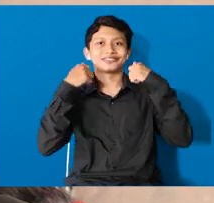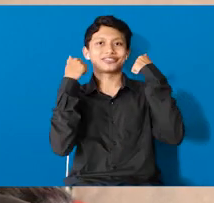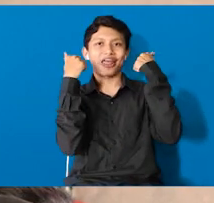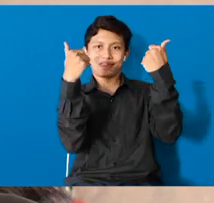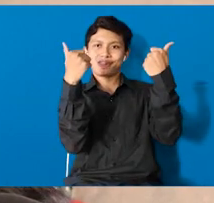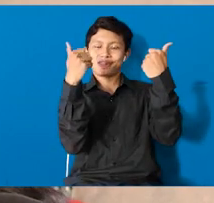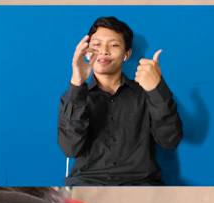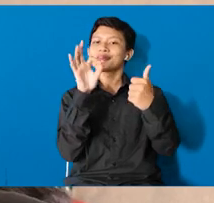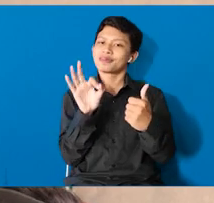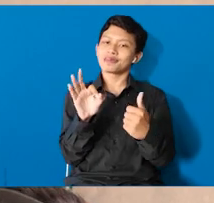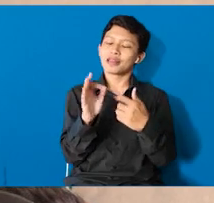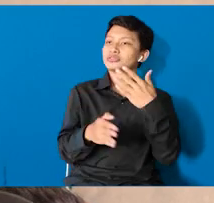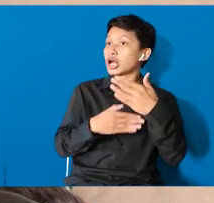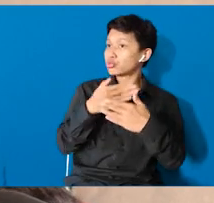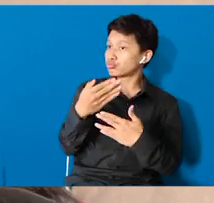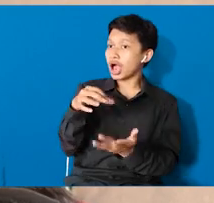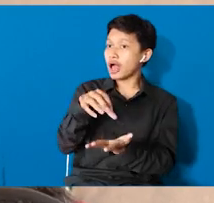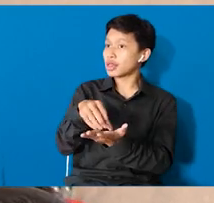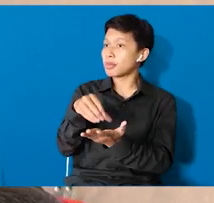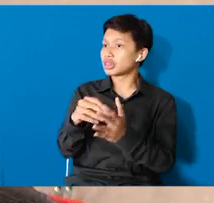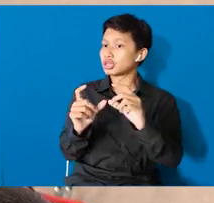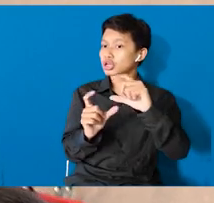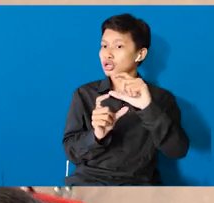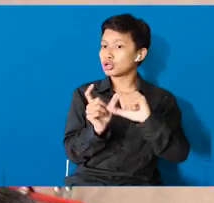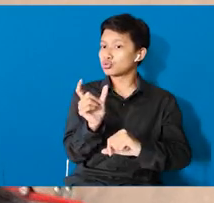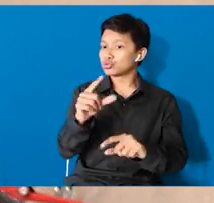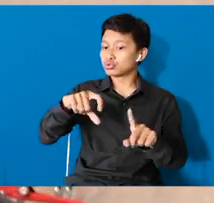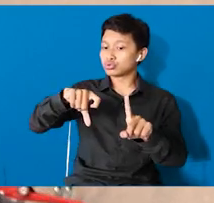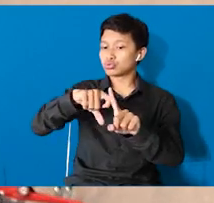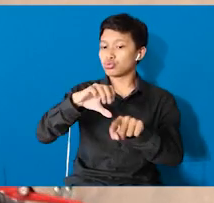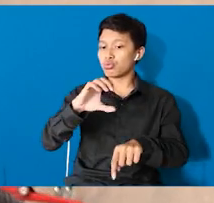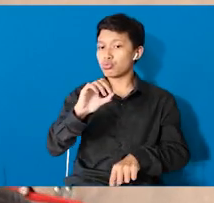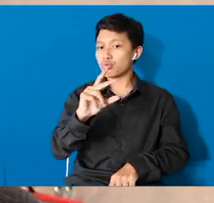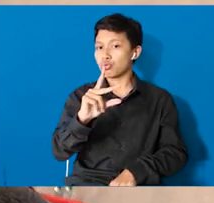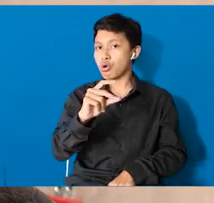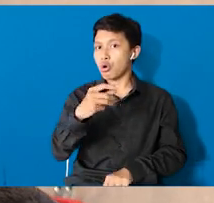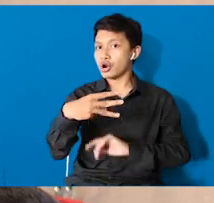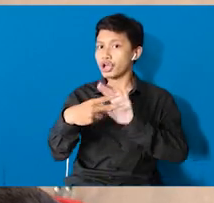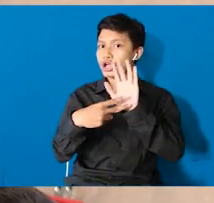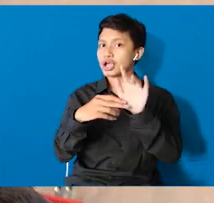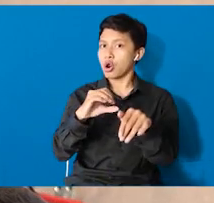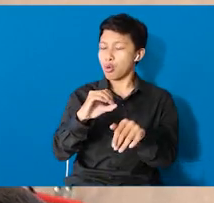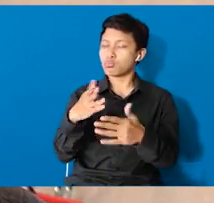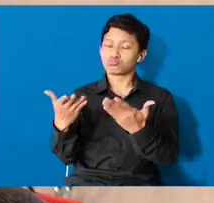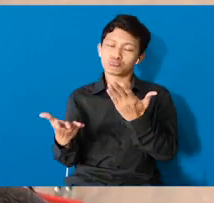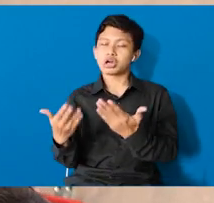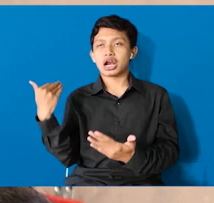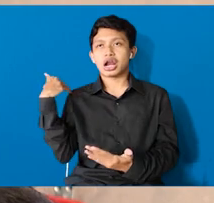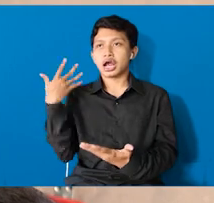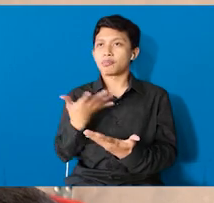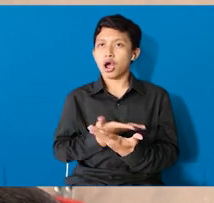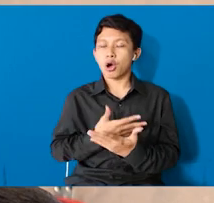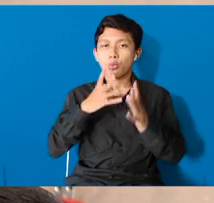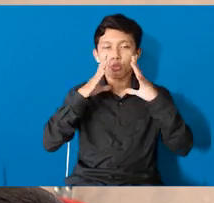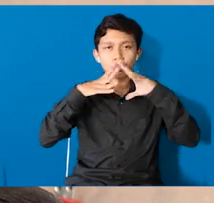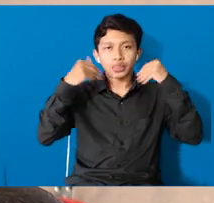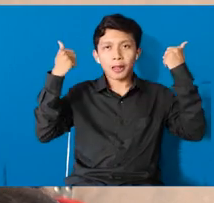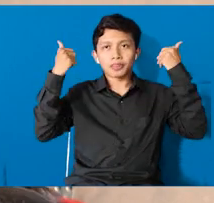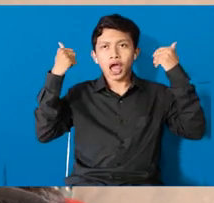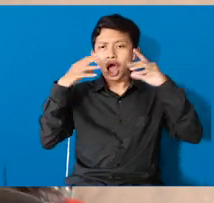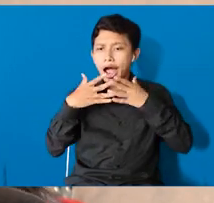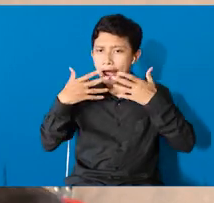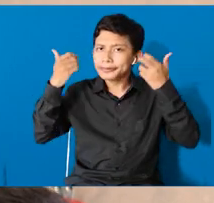Kemudian kalau di Sukoreno memilih dengan peternakan, ada yang ingin ternak kambing dan